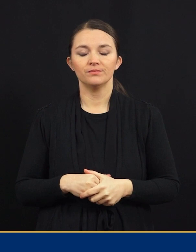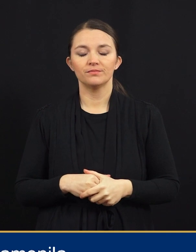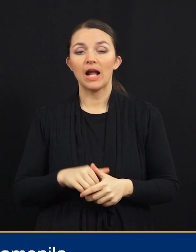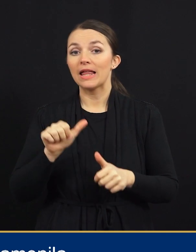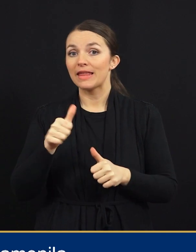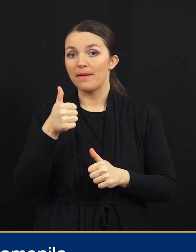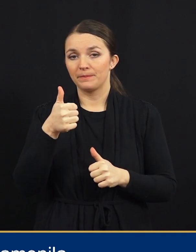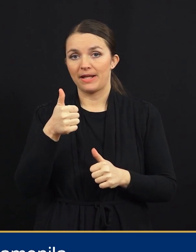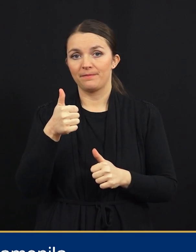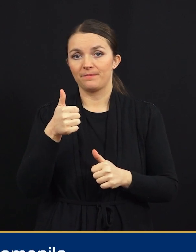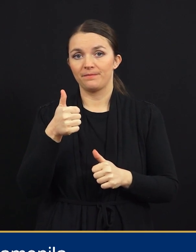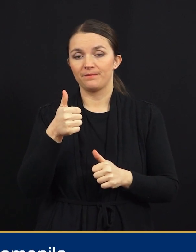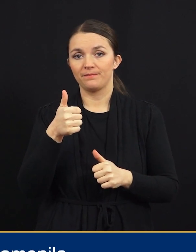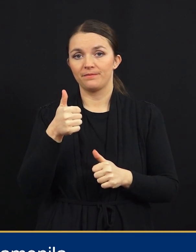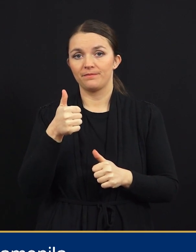Najprej